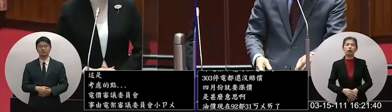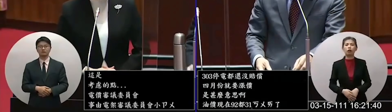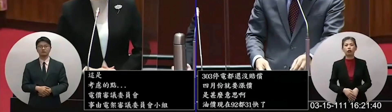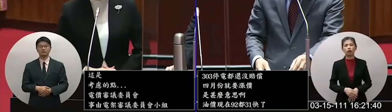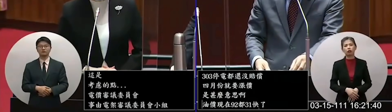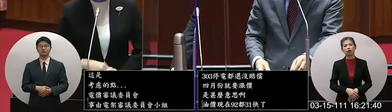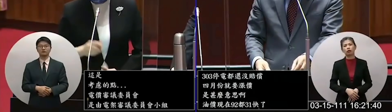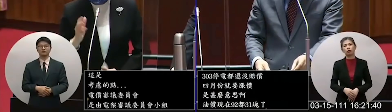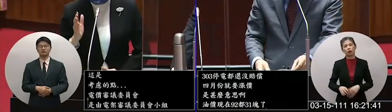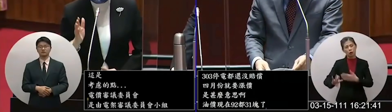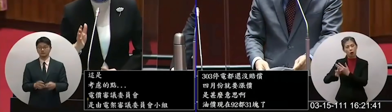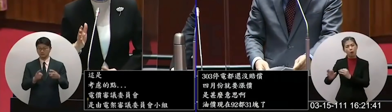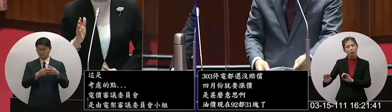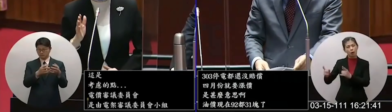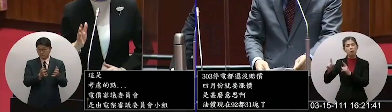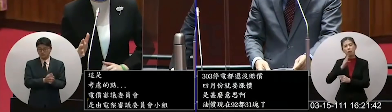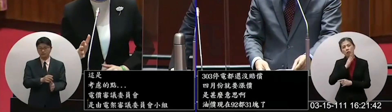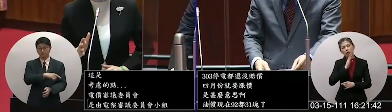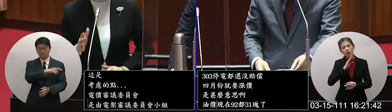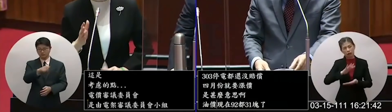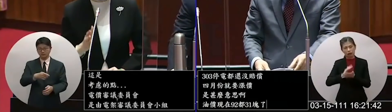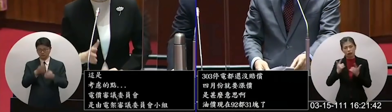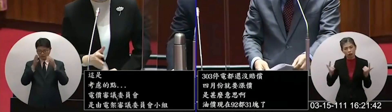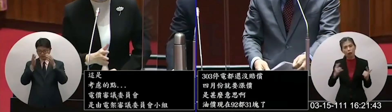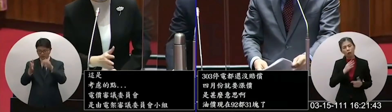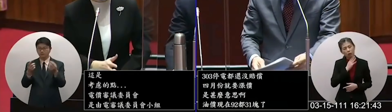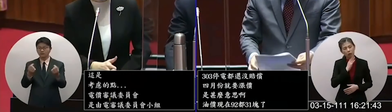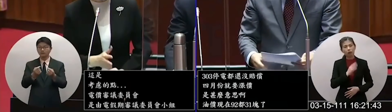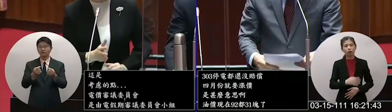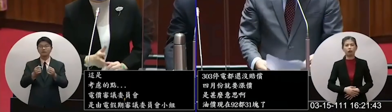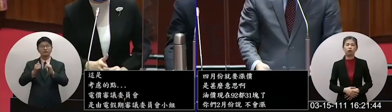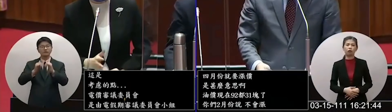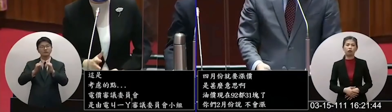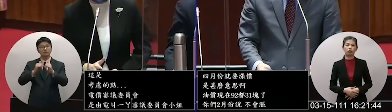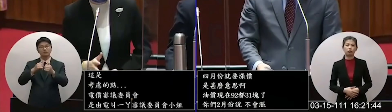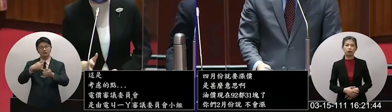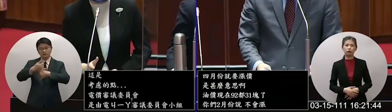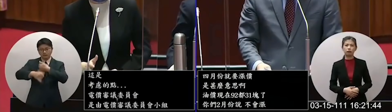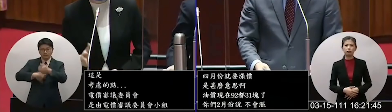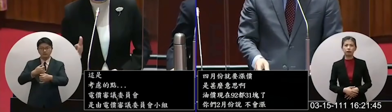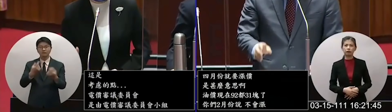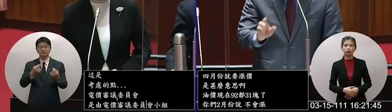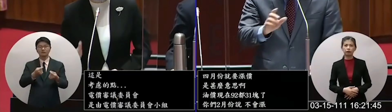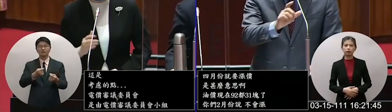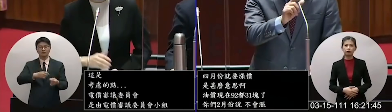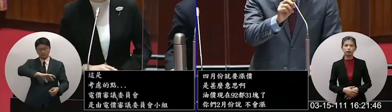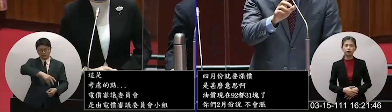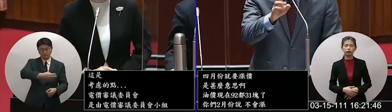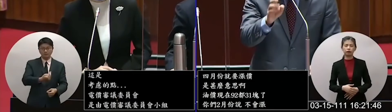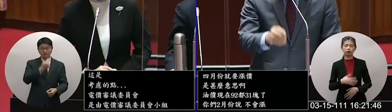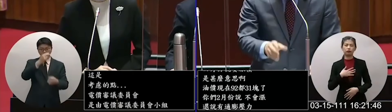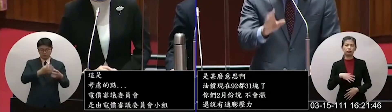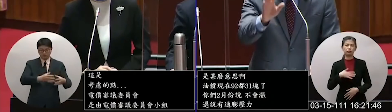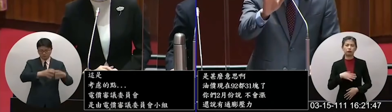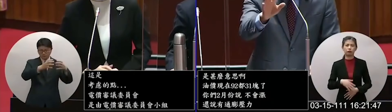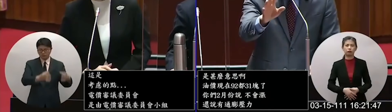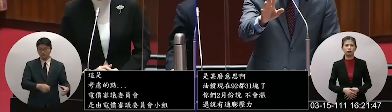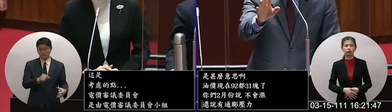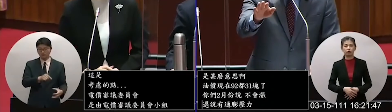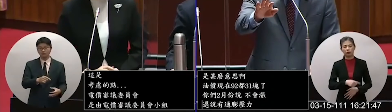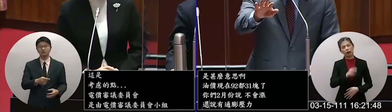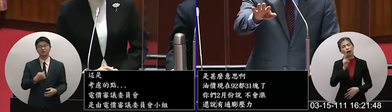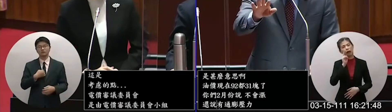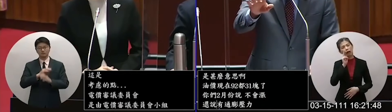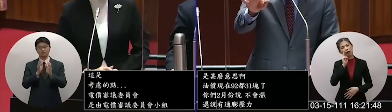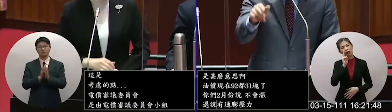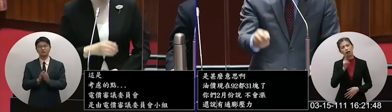说有通膨的压力。 我们对于民生的，像这个桶装瓦斯等等，这个我们都有确保 不涨。你不要以为